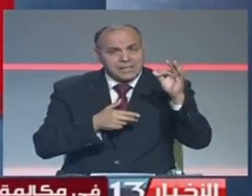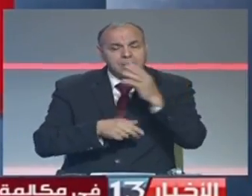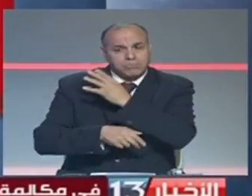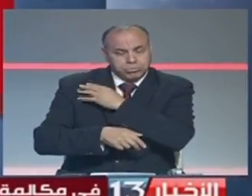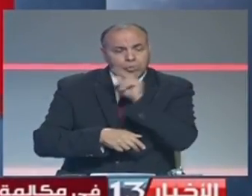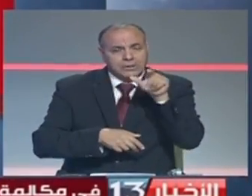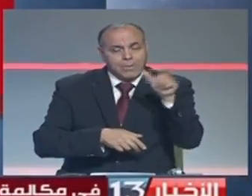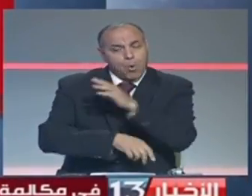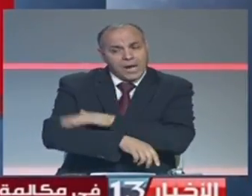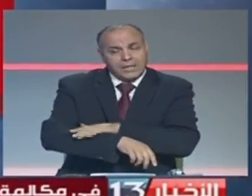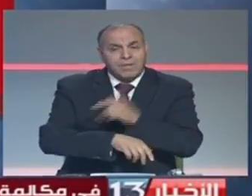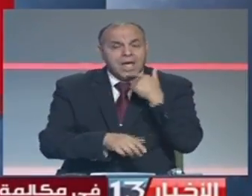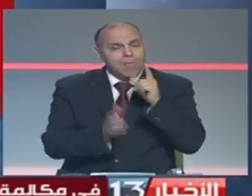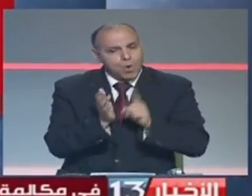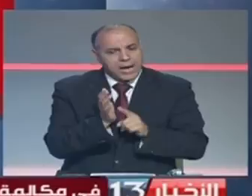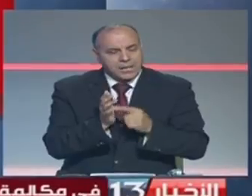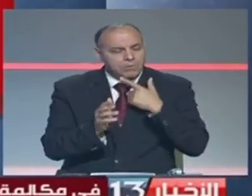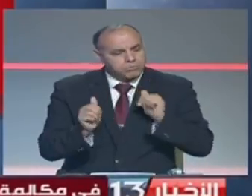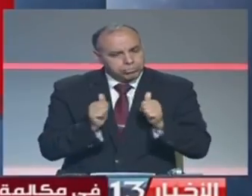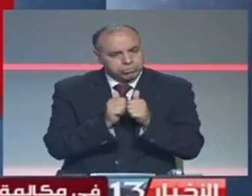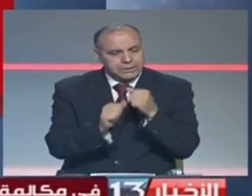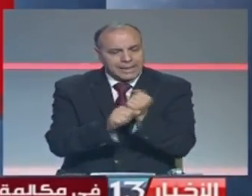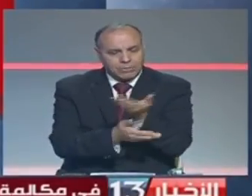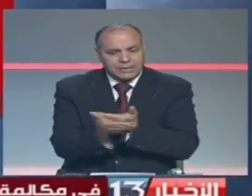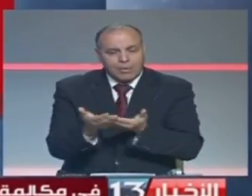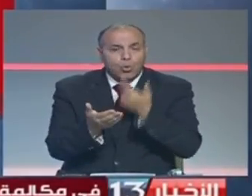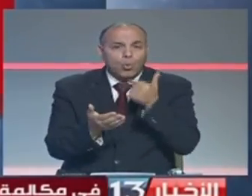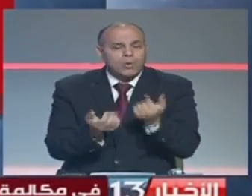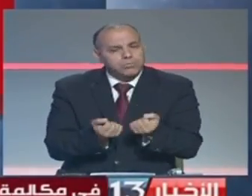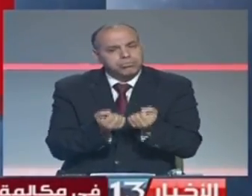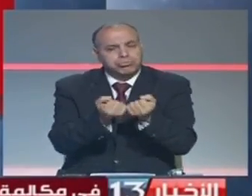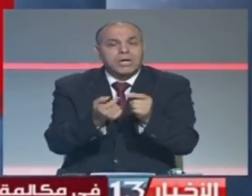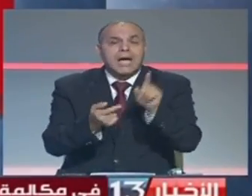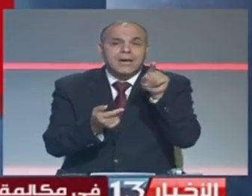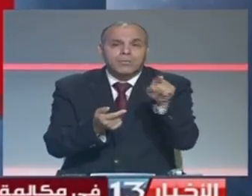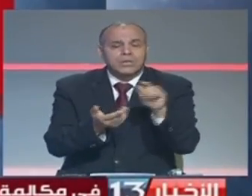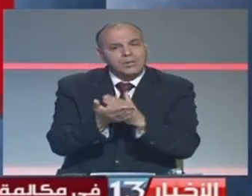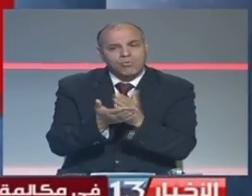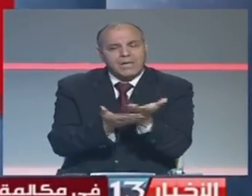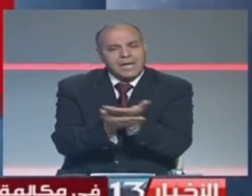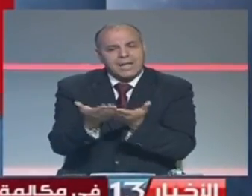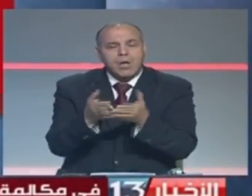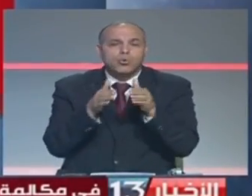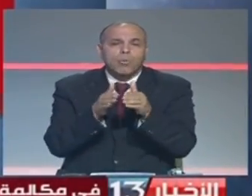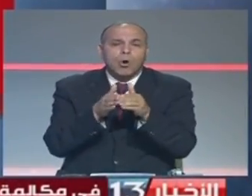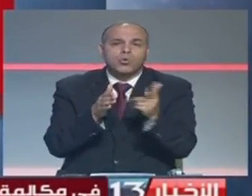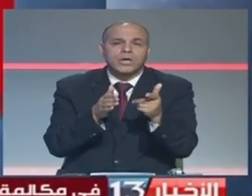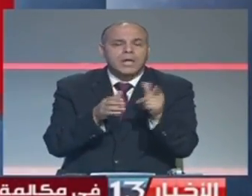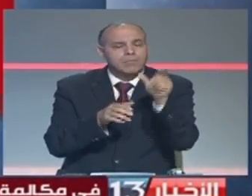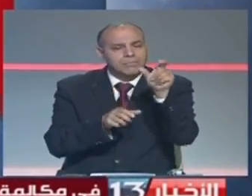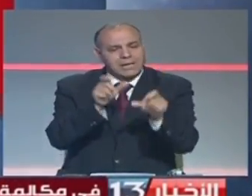وطالبه وعمال مؤكدا تنسيق جهود التعاون من اجل الاحاطه اللازمه وتوفير الخدمات المطلوبه لهم